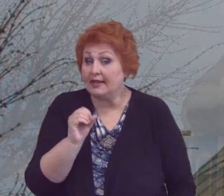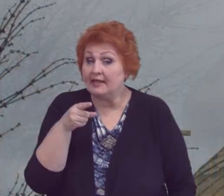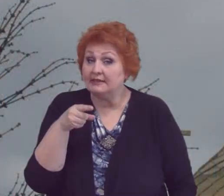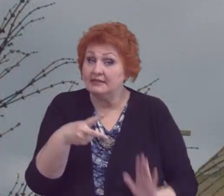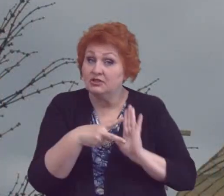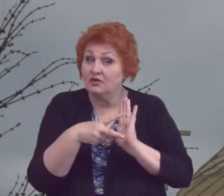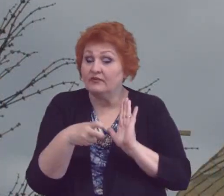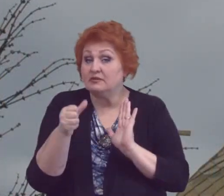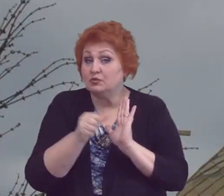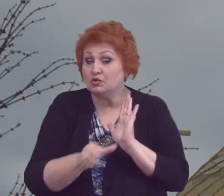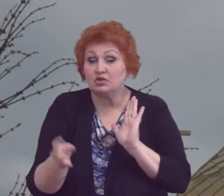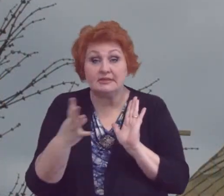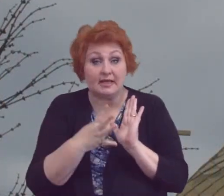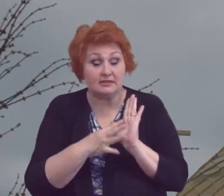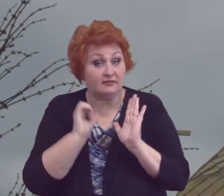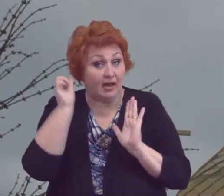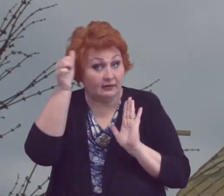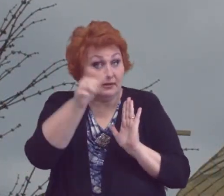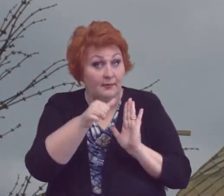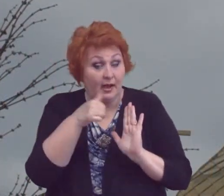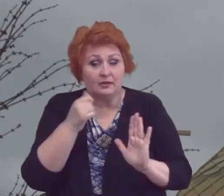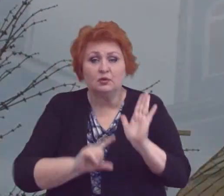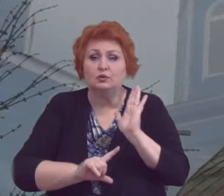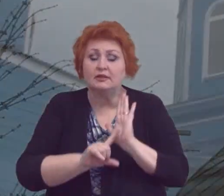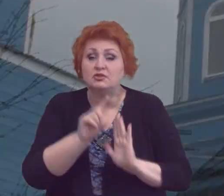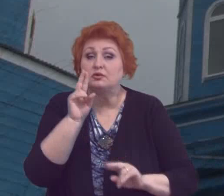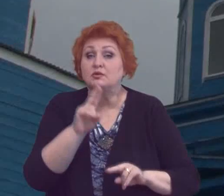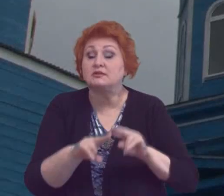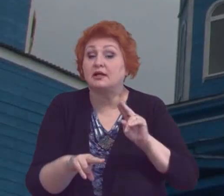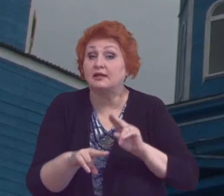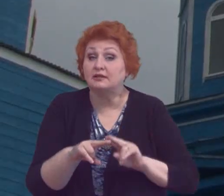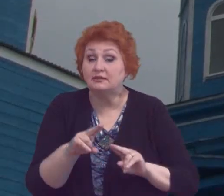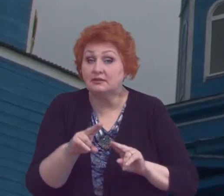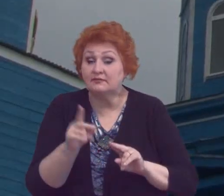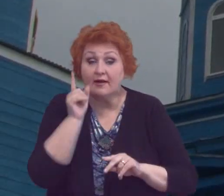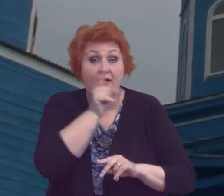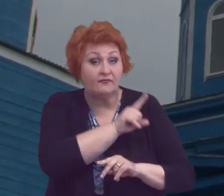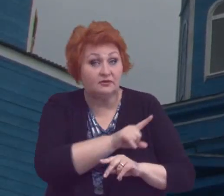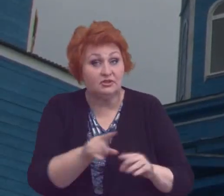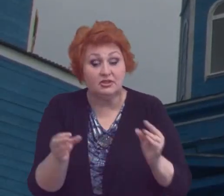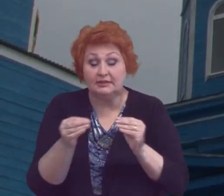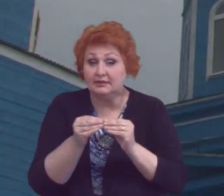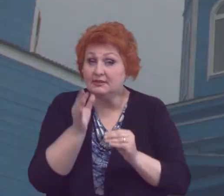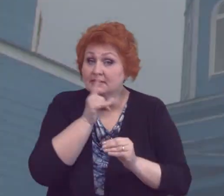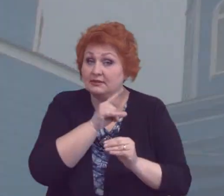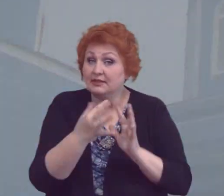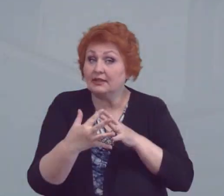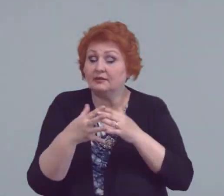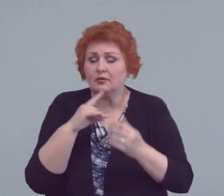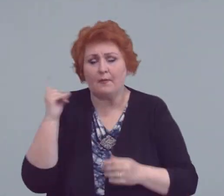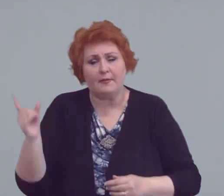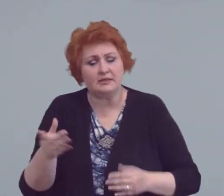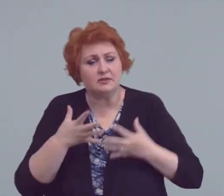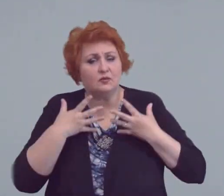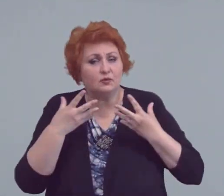В 1869 году началось его строительство. В течение 10 лет силами